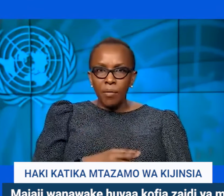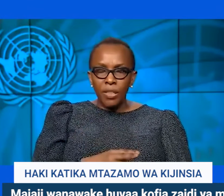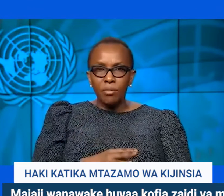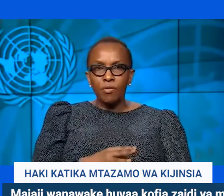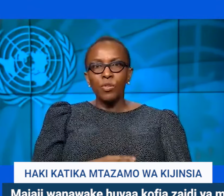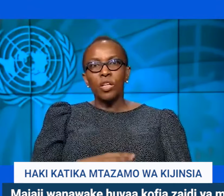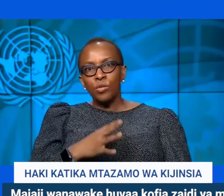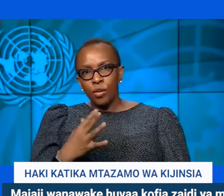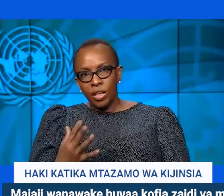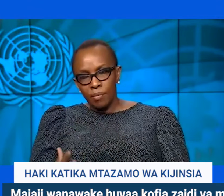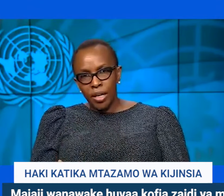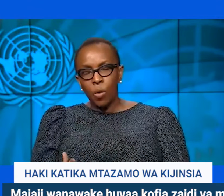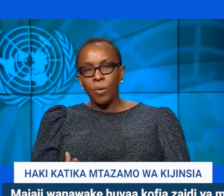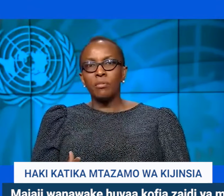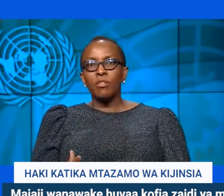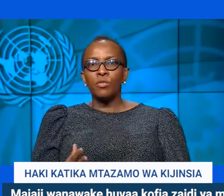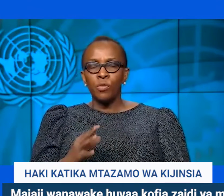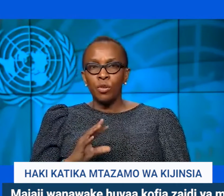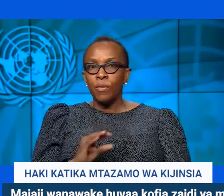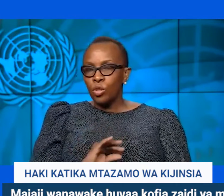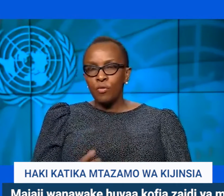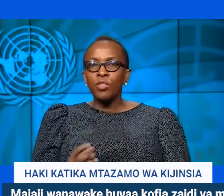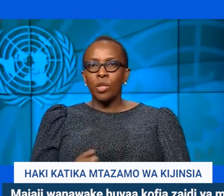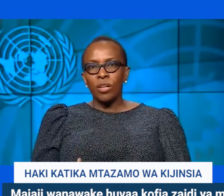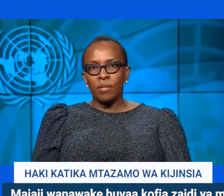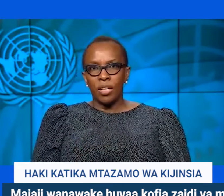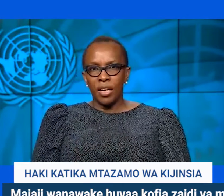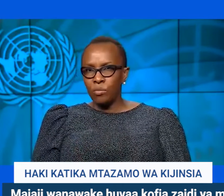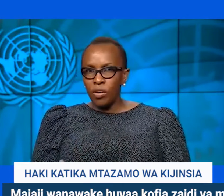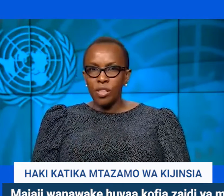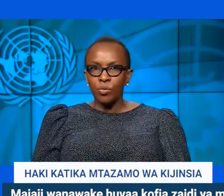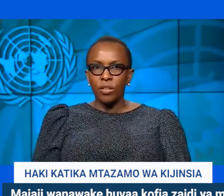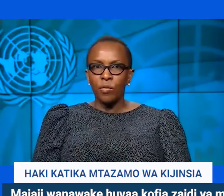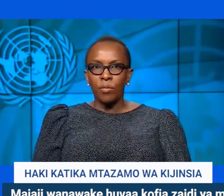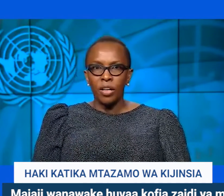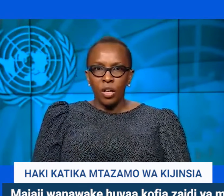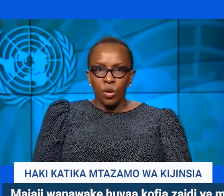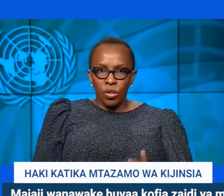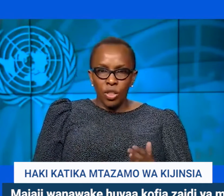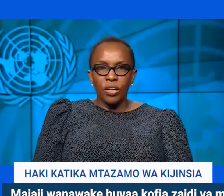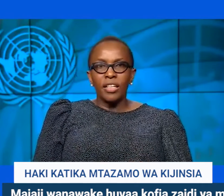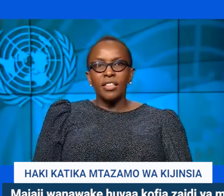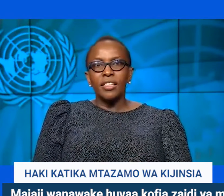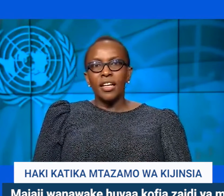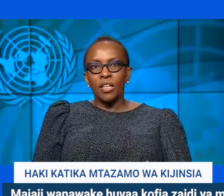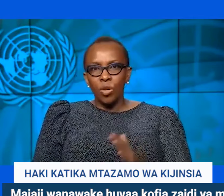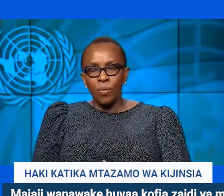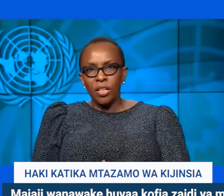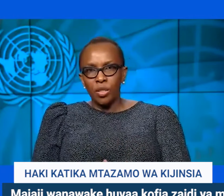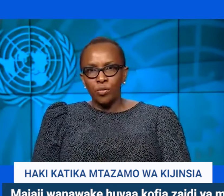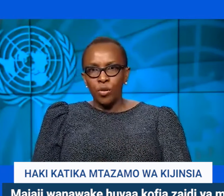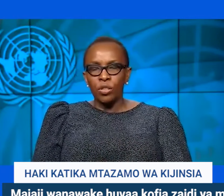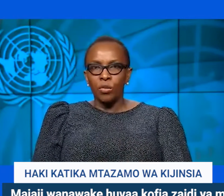Kaba ya kupata mafunzo na bada kupata mafunzo, tofauti nakuwa na mnagani. Mtu waweze kuelewa kwamba jicho la kijinsia